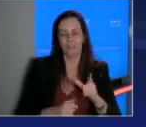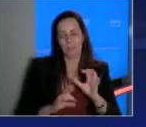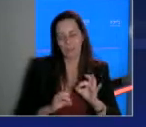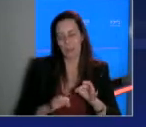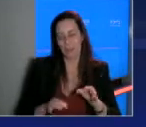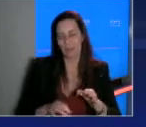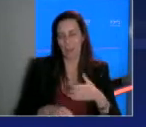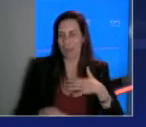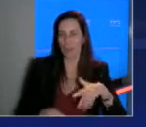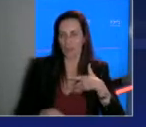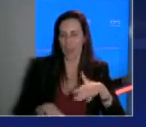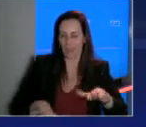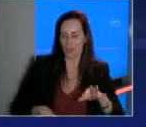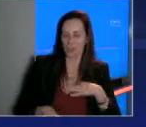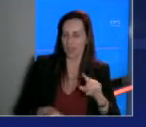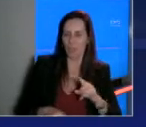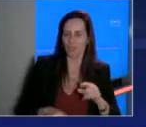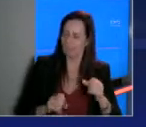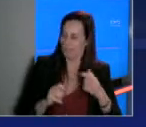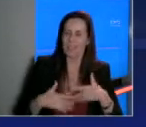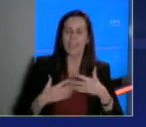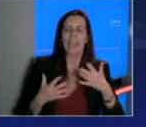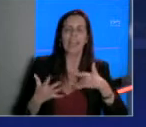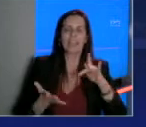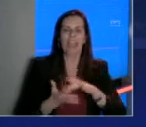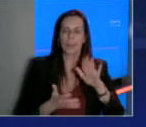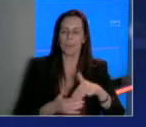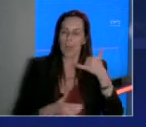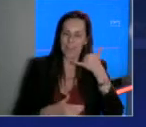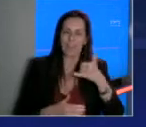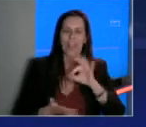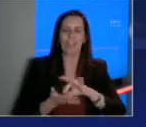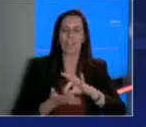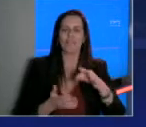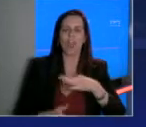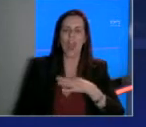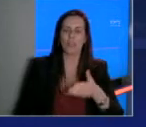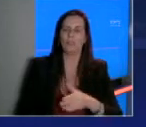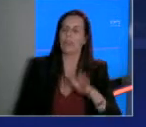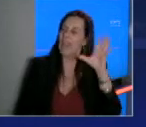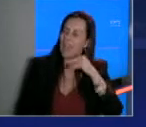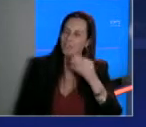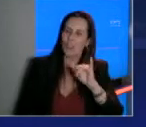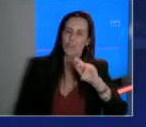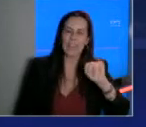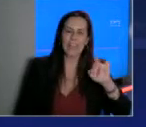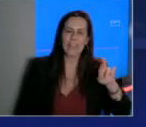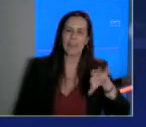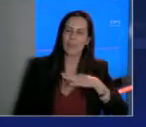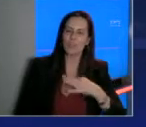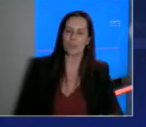חוסן, חוסן. אני מרגיש שכיסא שלי גם לא מתנדנד, אני שמח. איתנו על הקו יניר קוזין שלנו, ערוץ כנסת. ערב טוב, יניר, מה